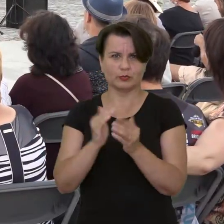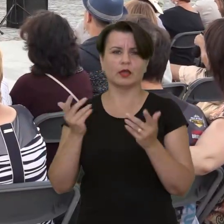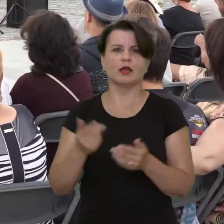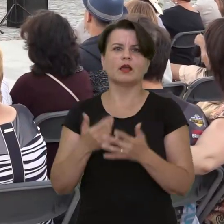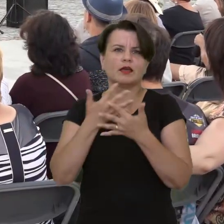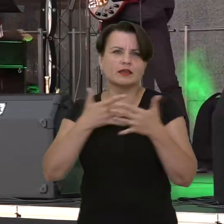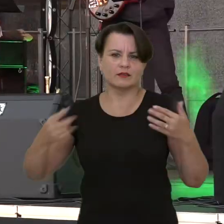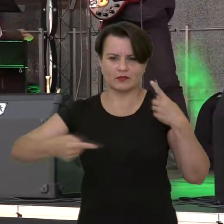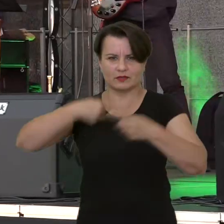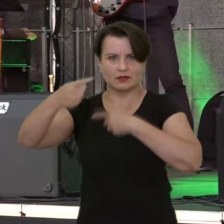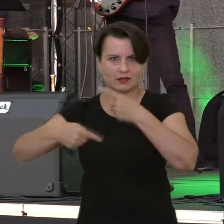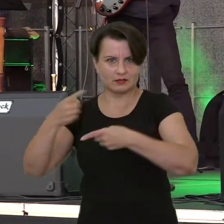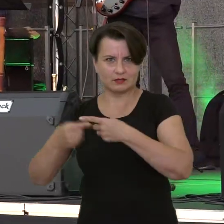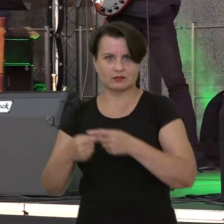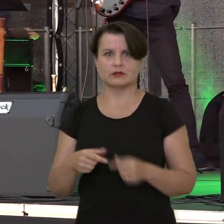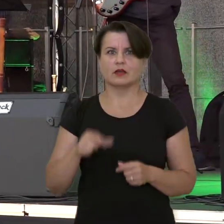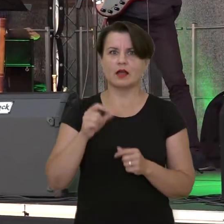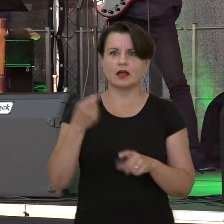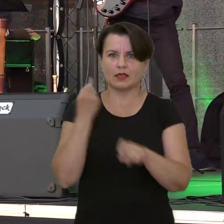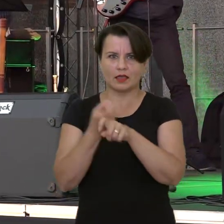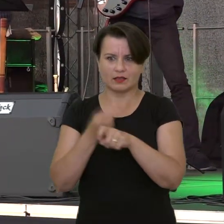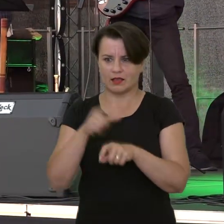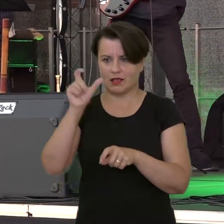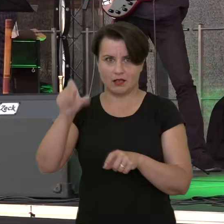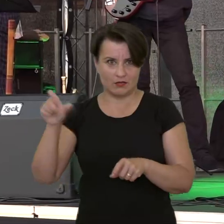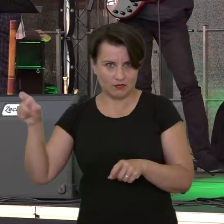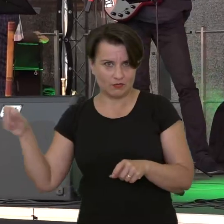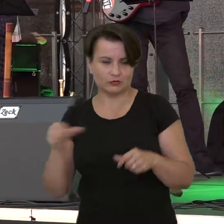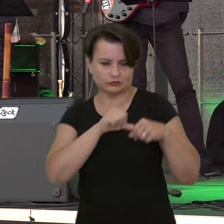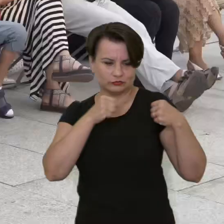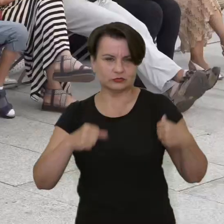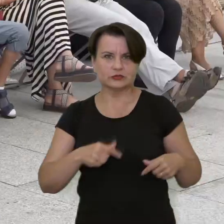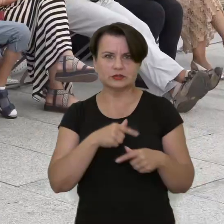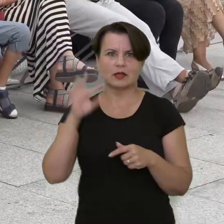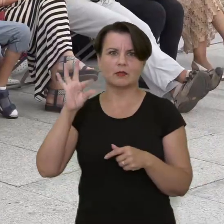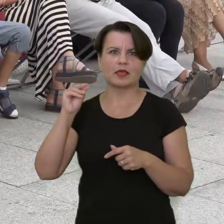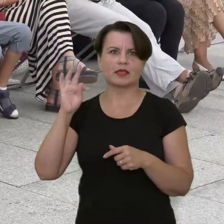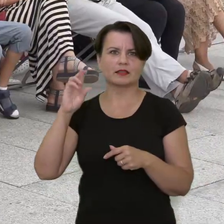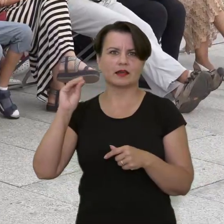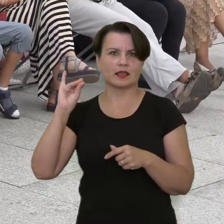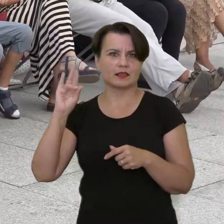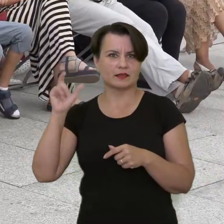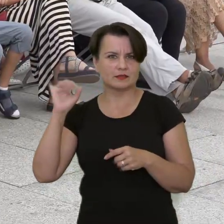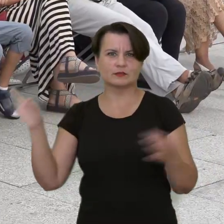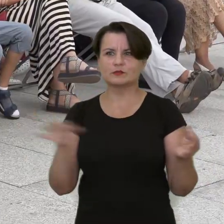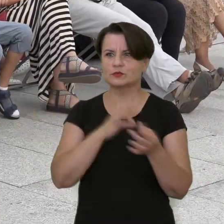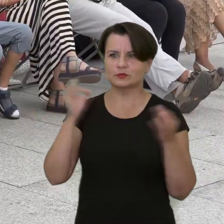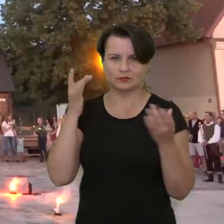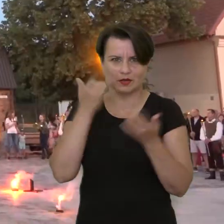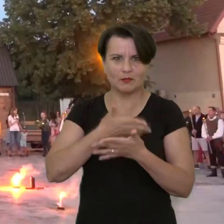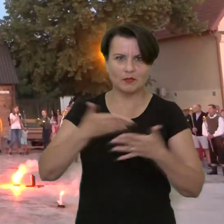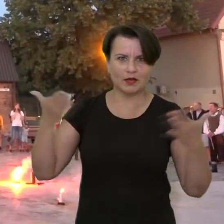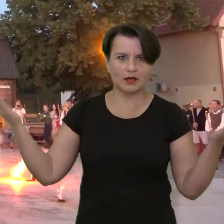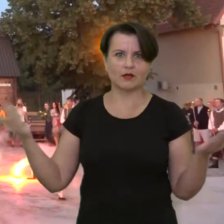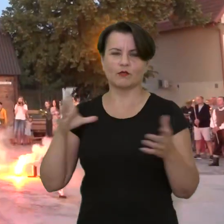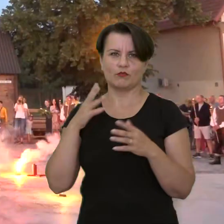muzikos akordais gyvybė kėdainiečių širdyse pažadinusio Sauliaus Petreikio pasirodymo iškilmingai iškelta vasaros grožį ir